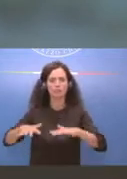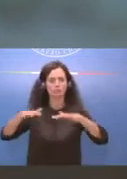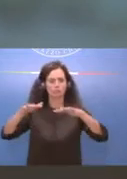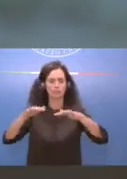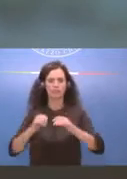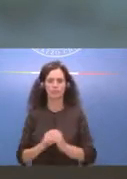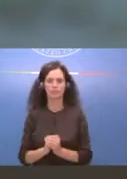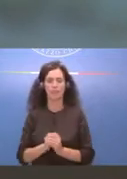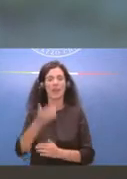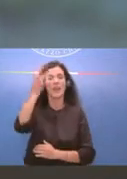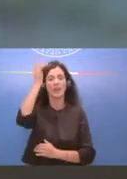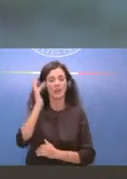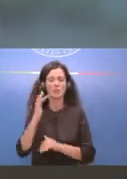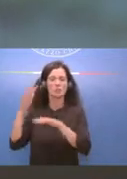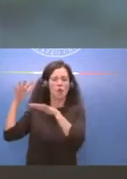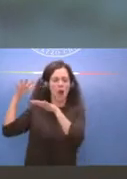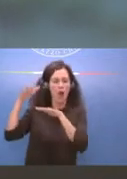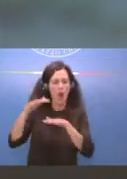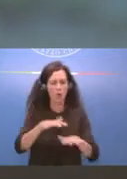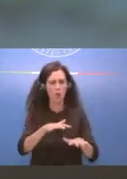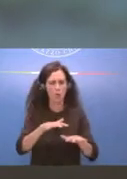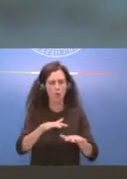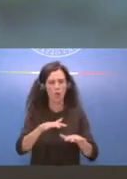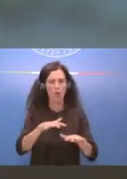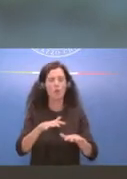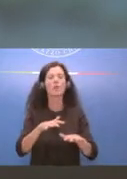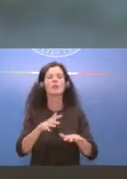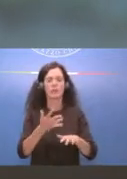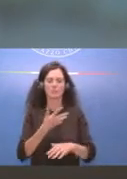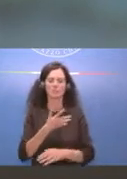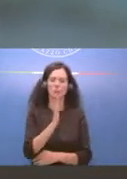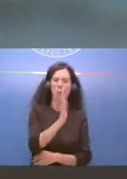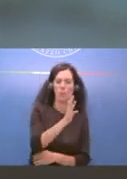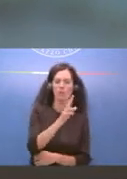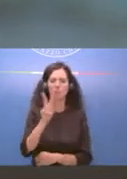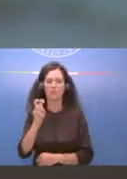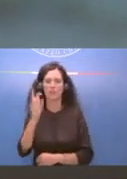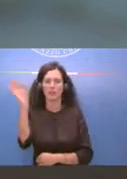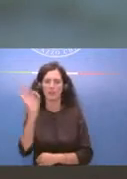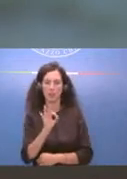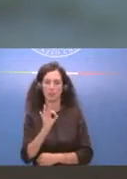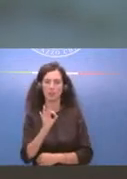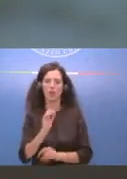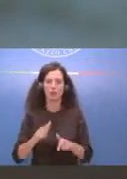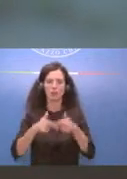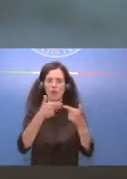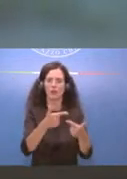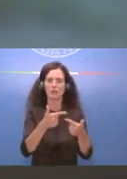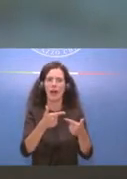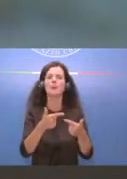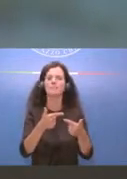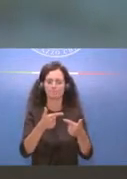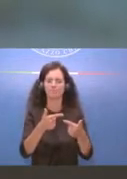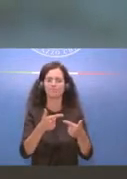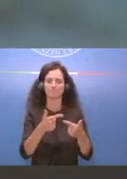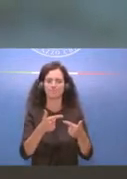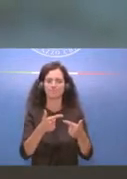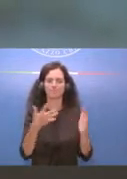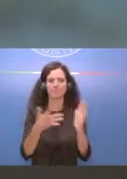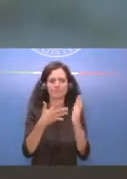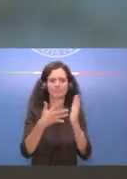il rischio di alluvioni minaccia il tra il 15 e il 20 per cento dei beni culturali del nostro paese